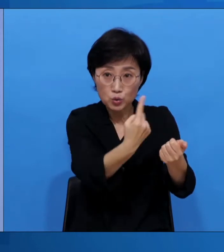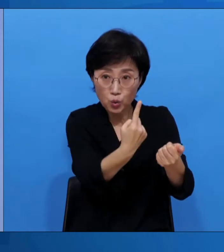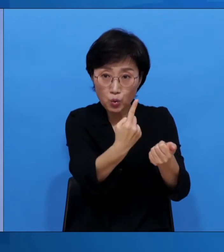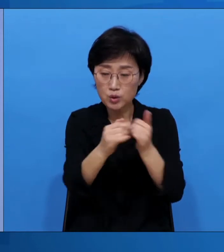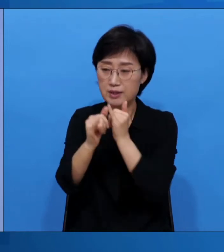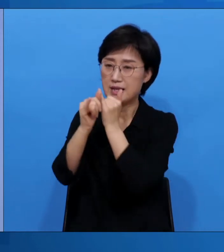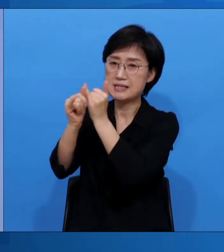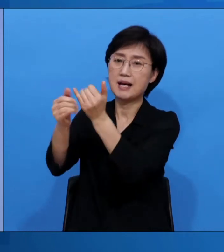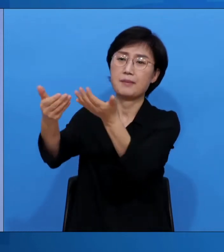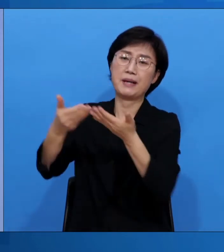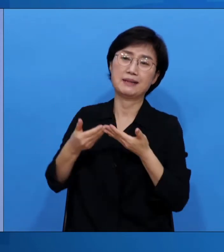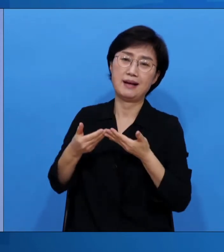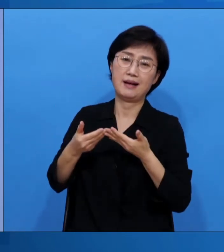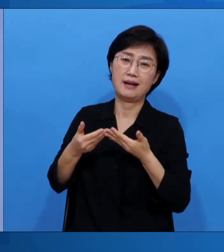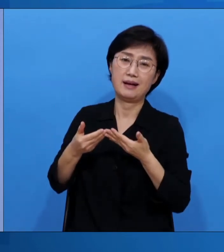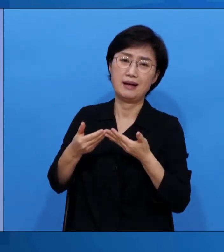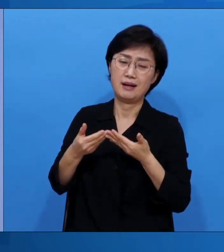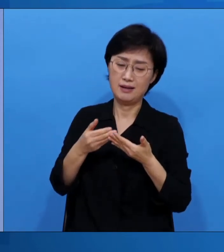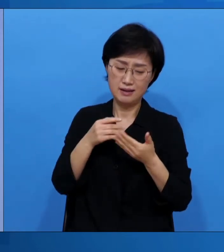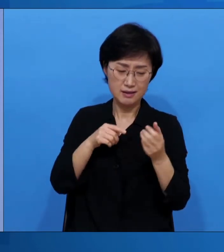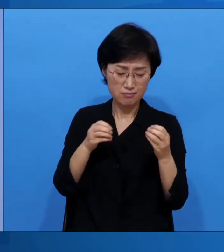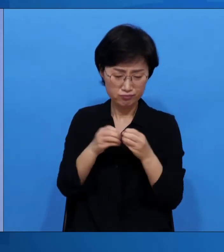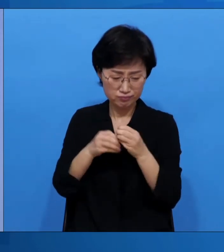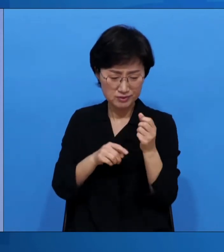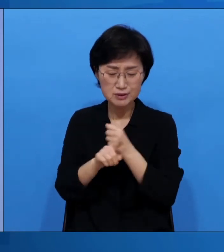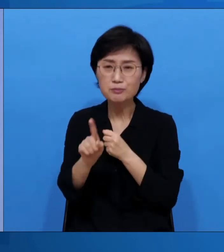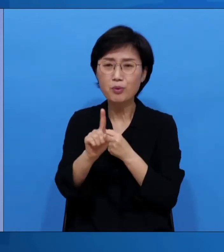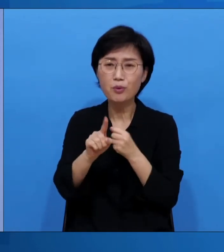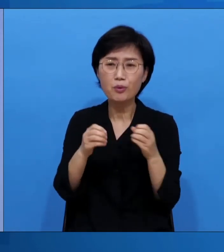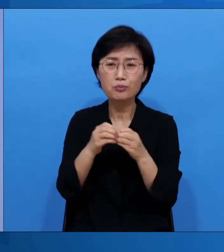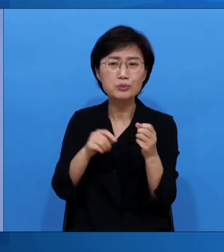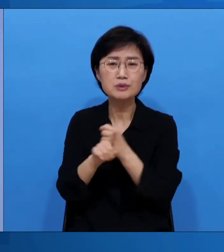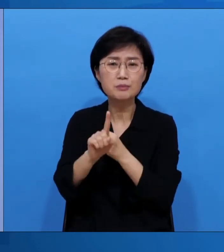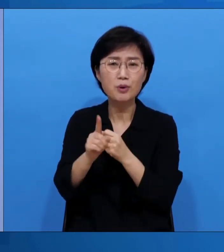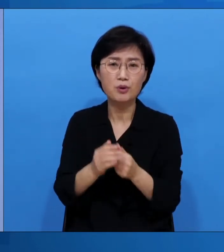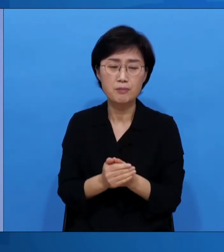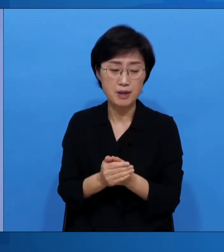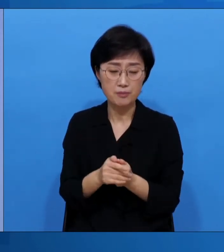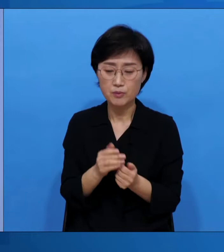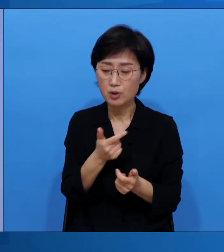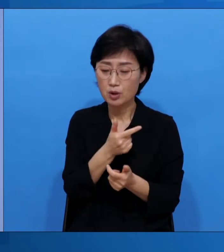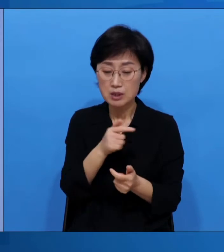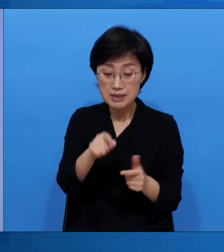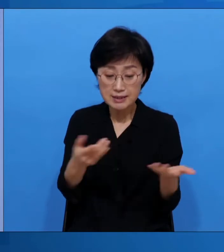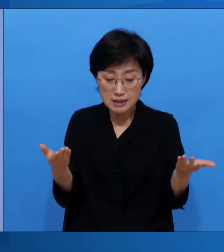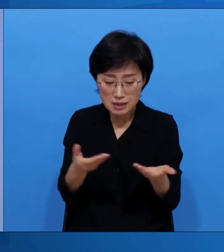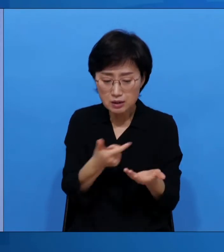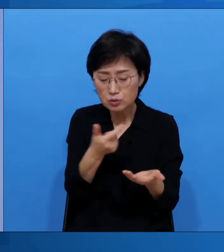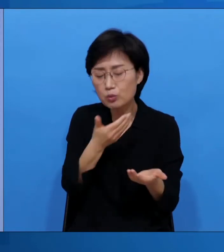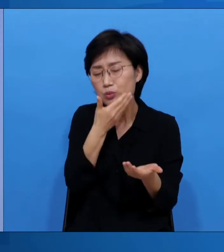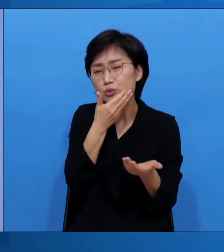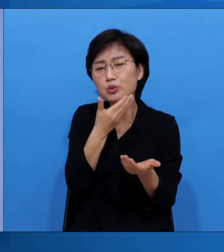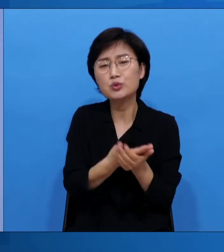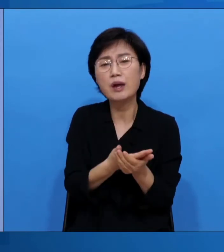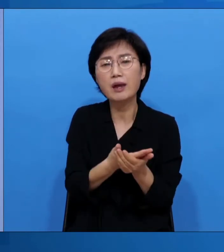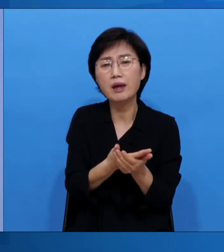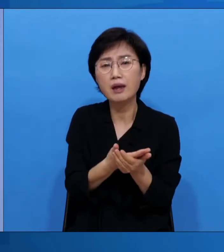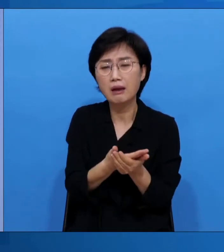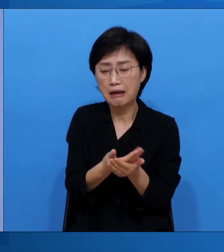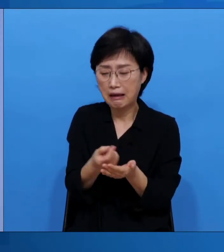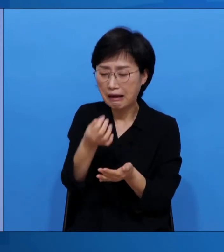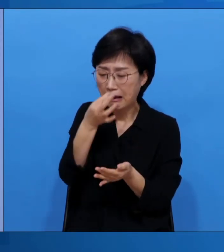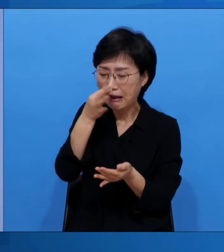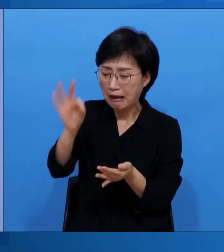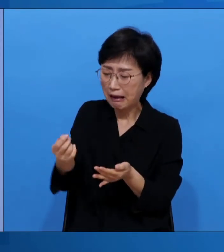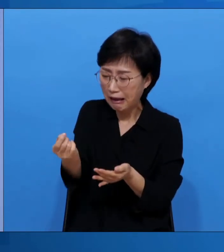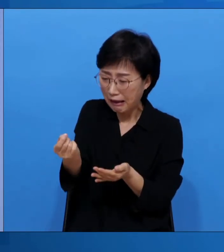cold water to one of 이게 these, 무슨 말입니까? what does this mean? 너무 중요하기 때문에 냉수 한 그릇도 상을 잃지 않을 것이다. Because this is so important, he says, even a